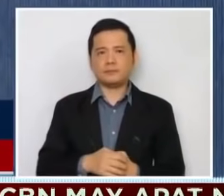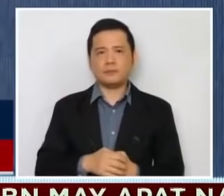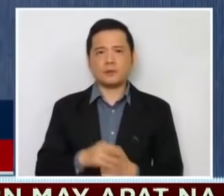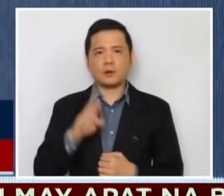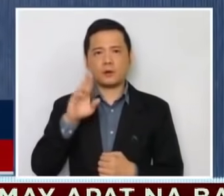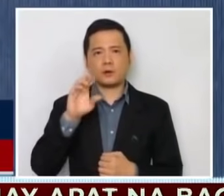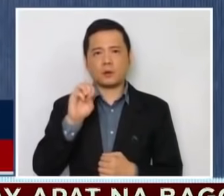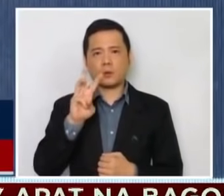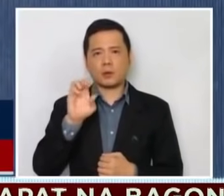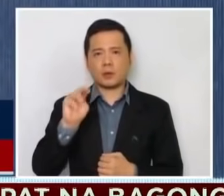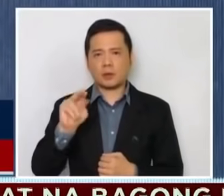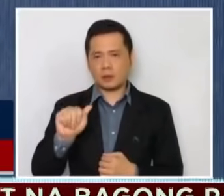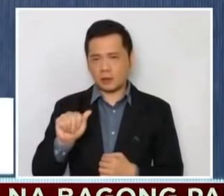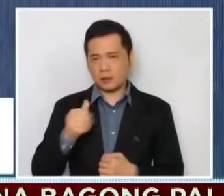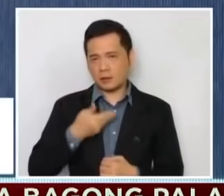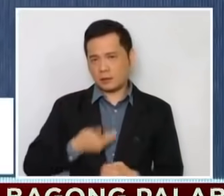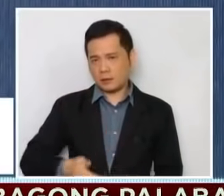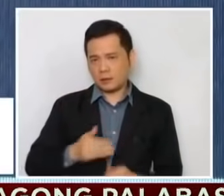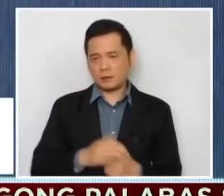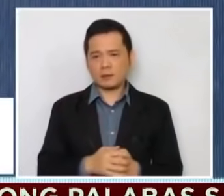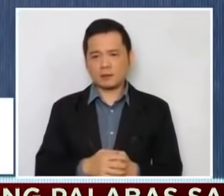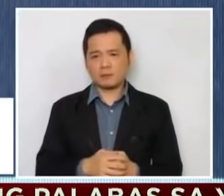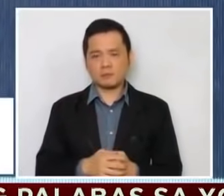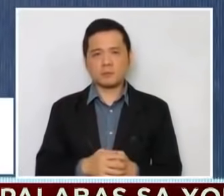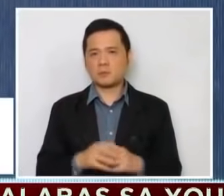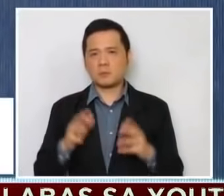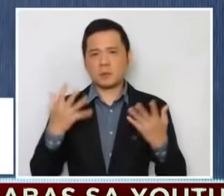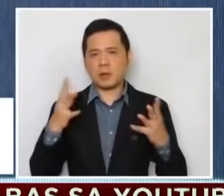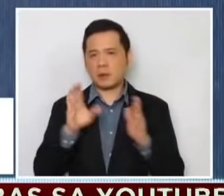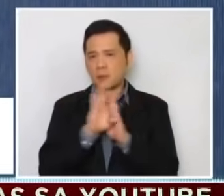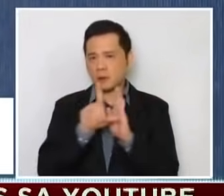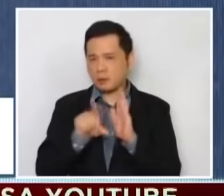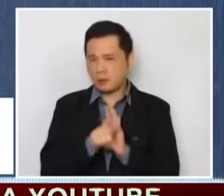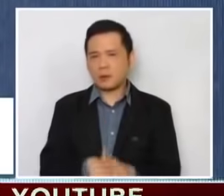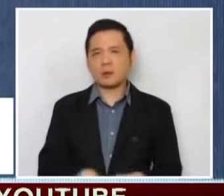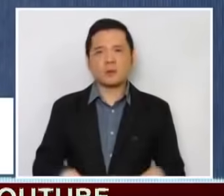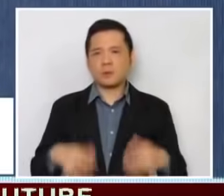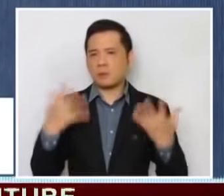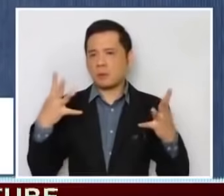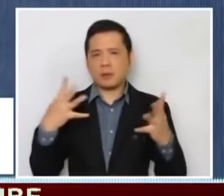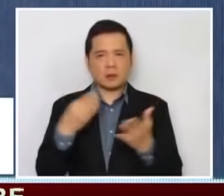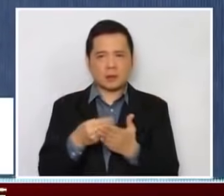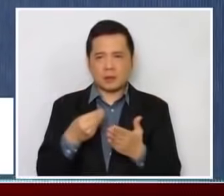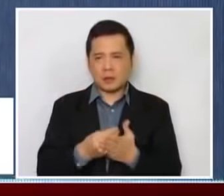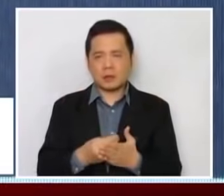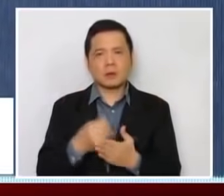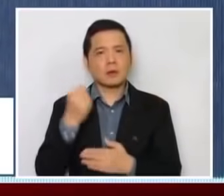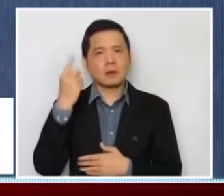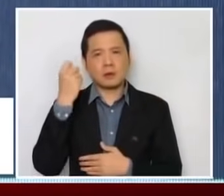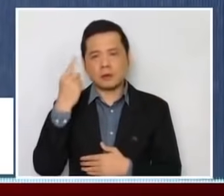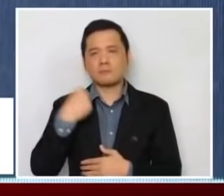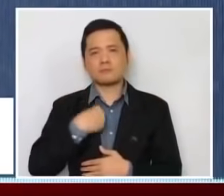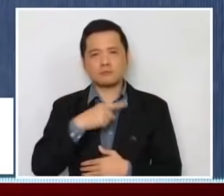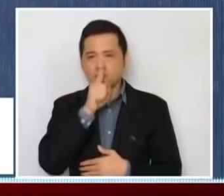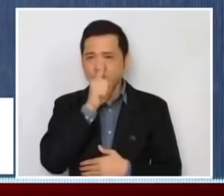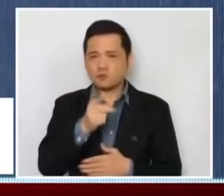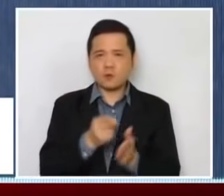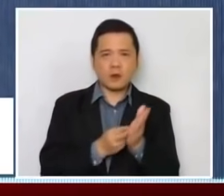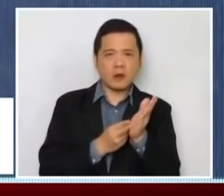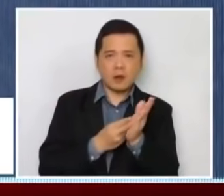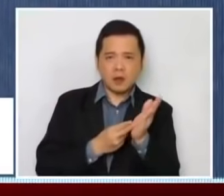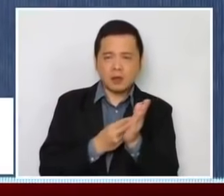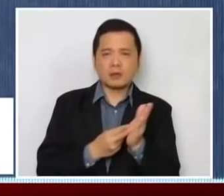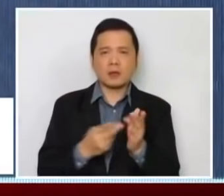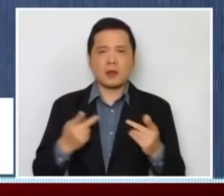Escocia Awang, a nobody with no money but with lots of honesty and full of